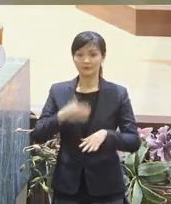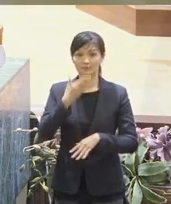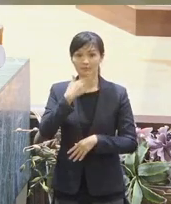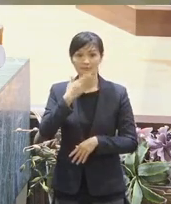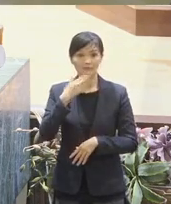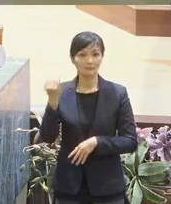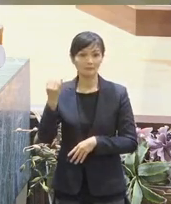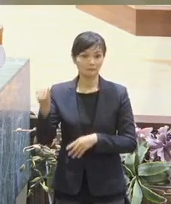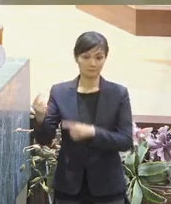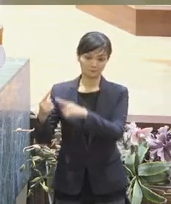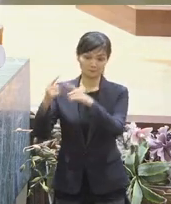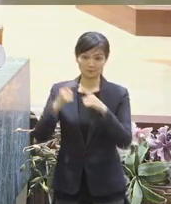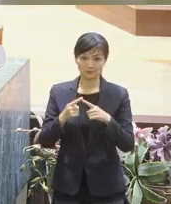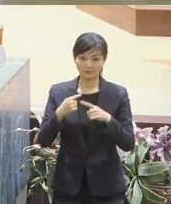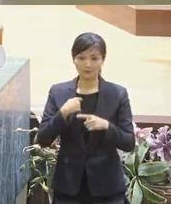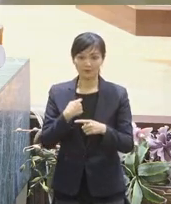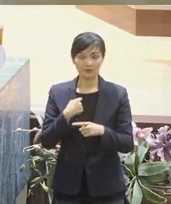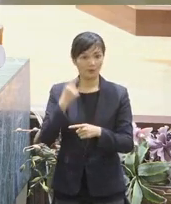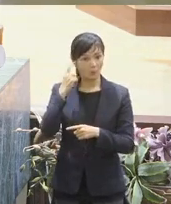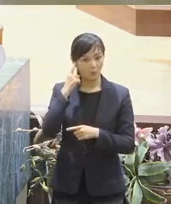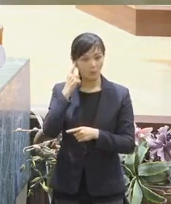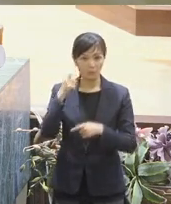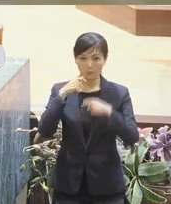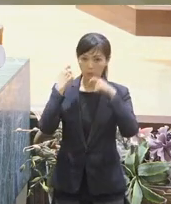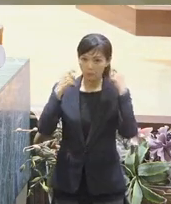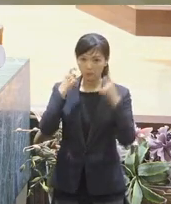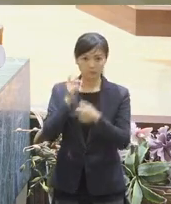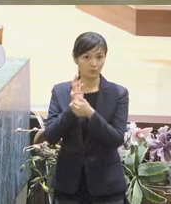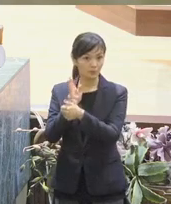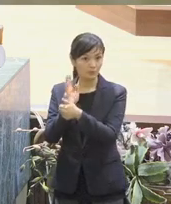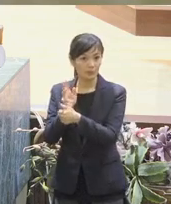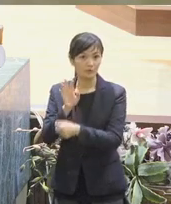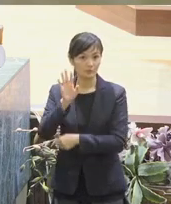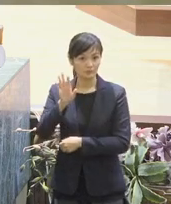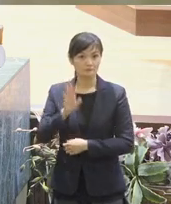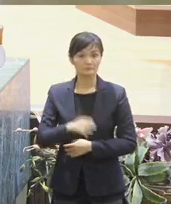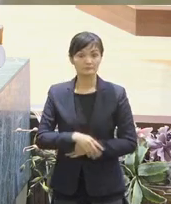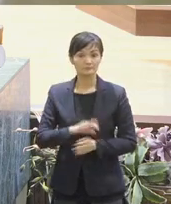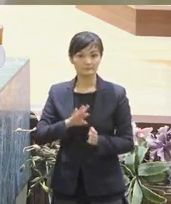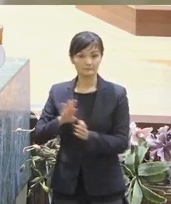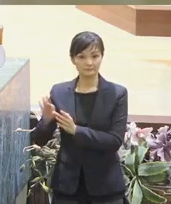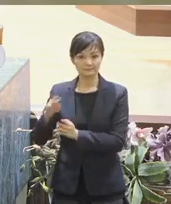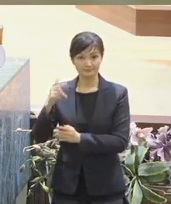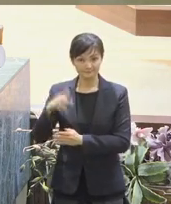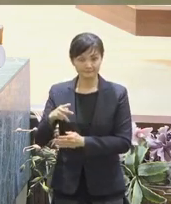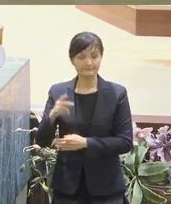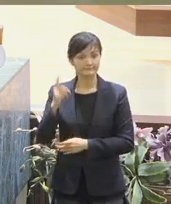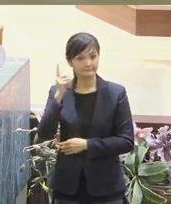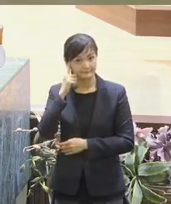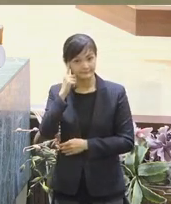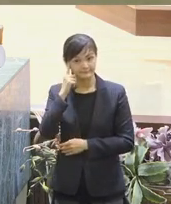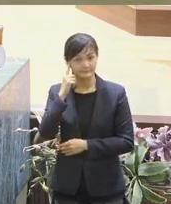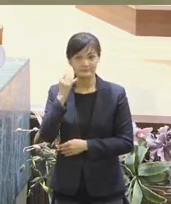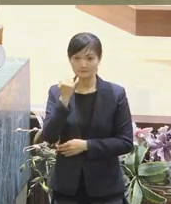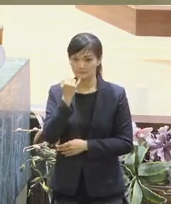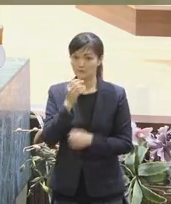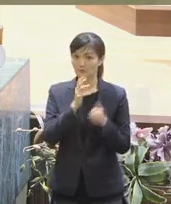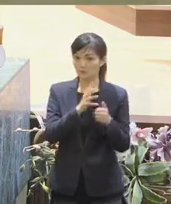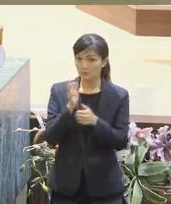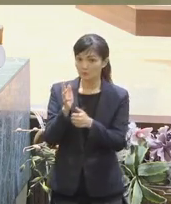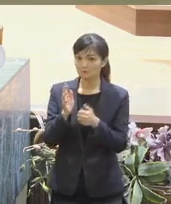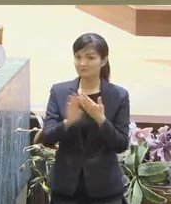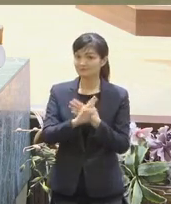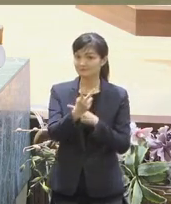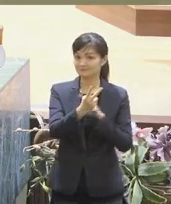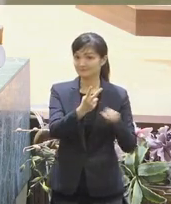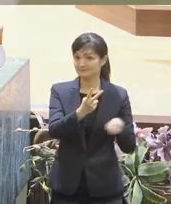大家也问他，有问了很多他关于想问唐凤的问题之外，大家也可以不妨问问顺林或问黄焕章